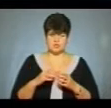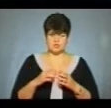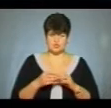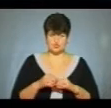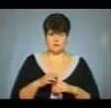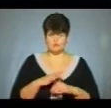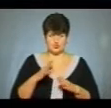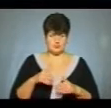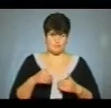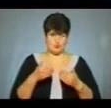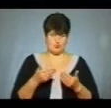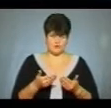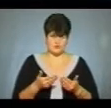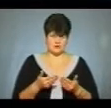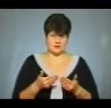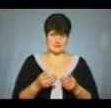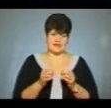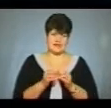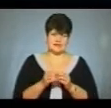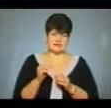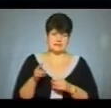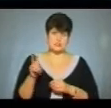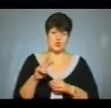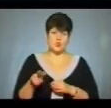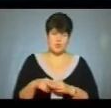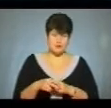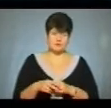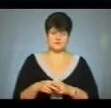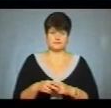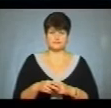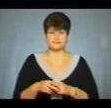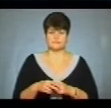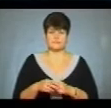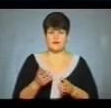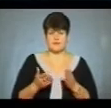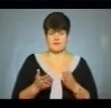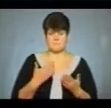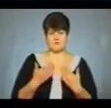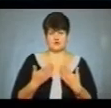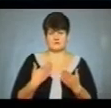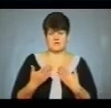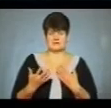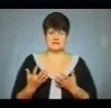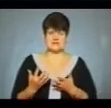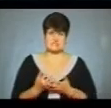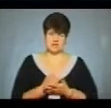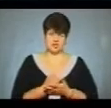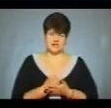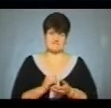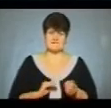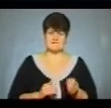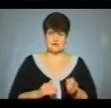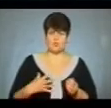було запропоновано щось біля 10 тисяч доларів, але десь поспілкувавшись, знайшли